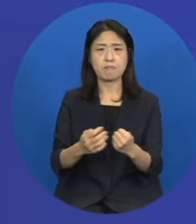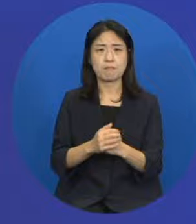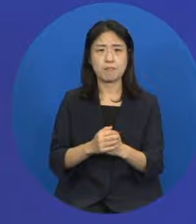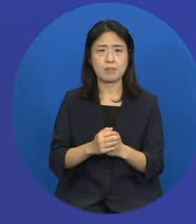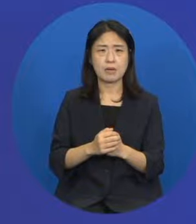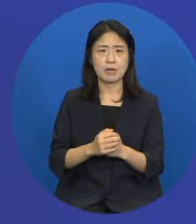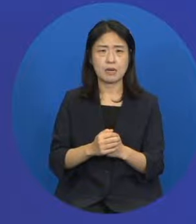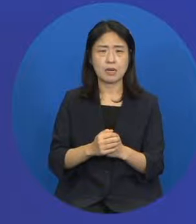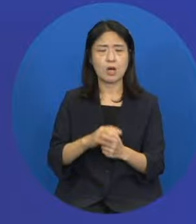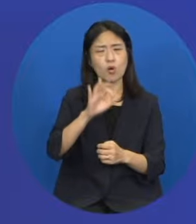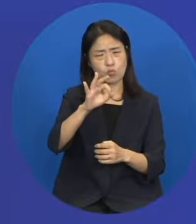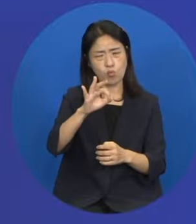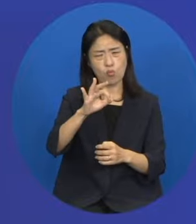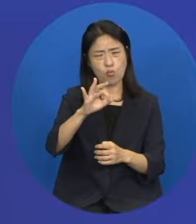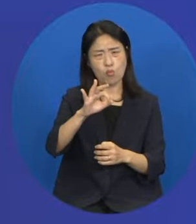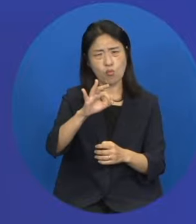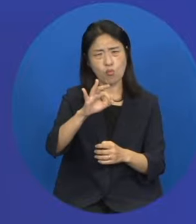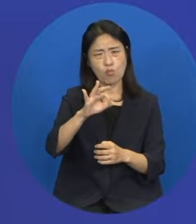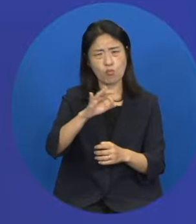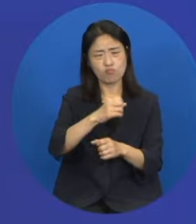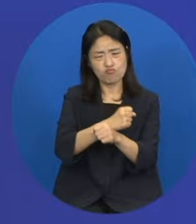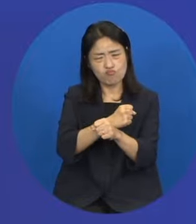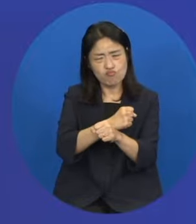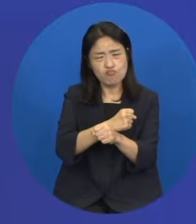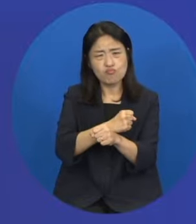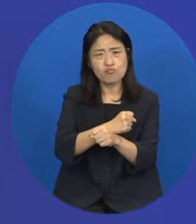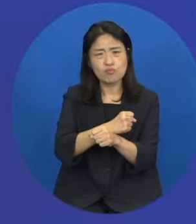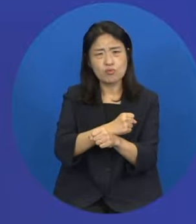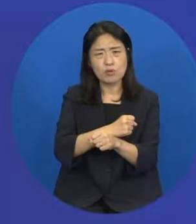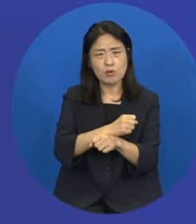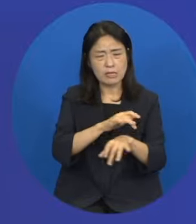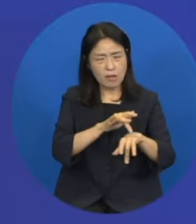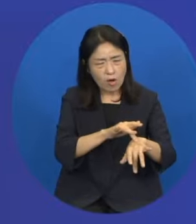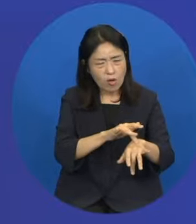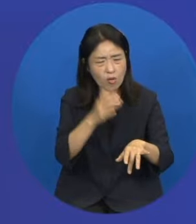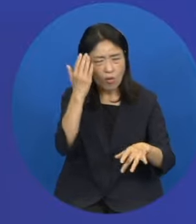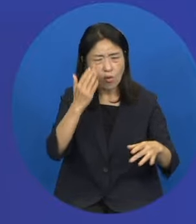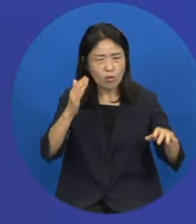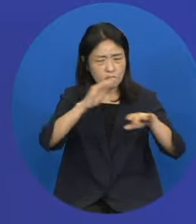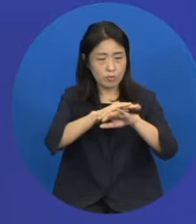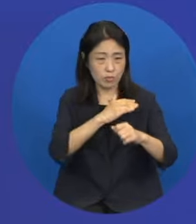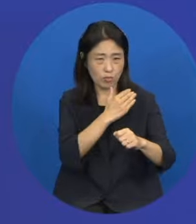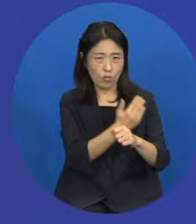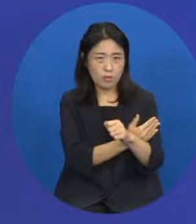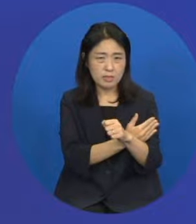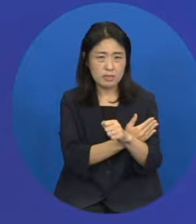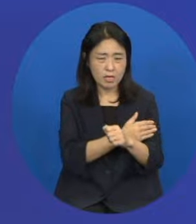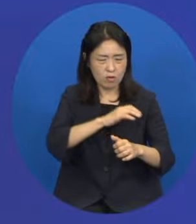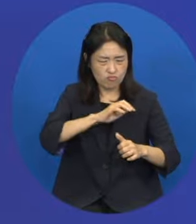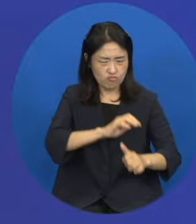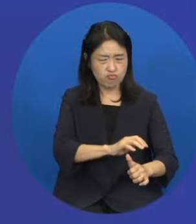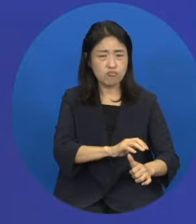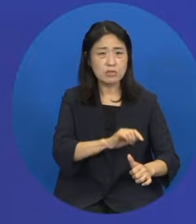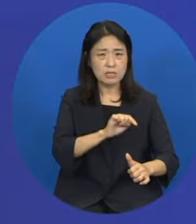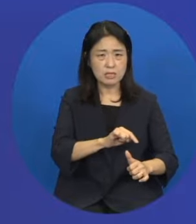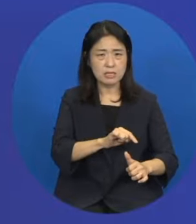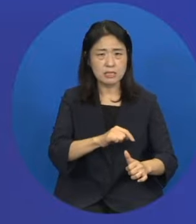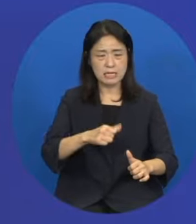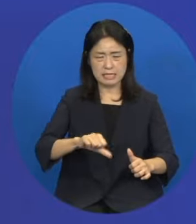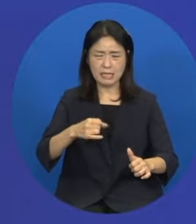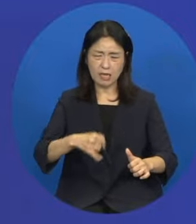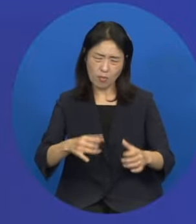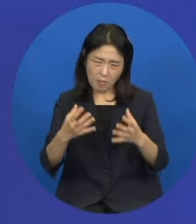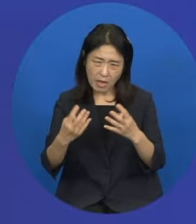재정에 묶여있고 악한 영에 묶여있고 어둠의 권세에 묶여있고 그런 자녀들도